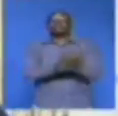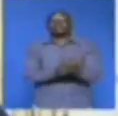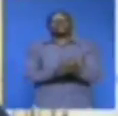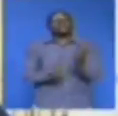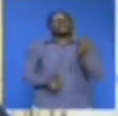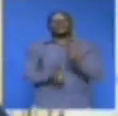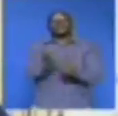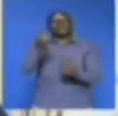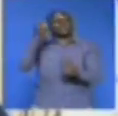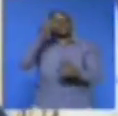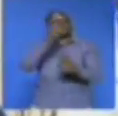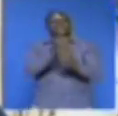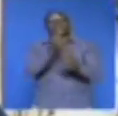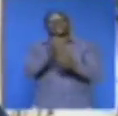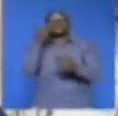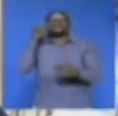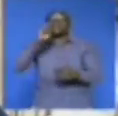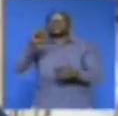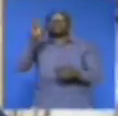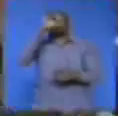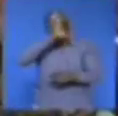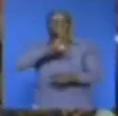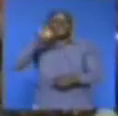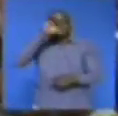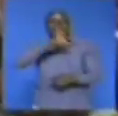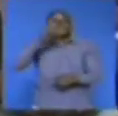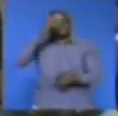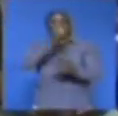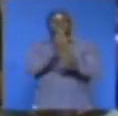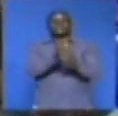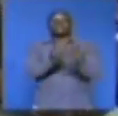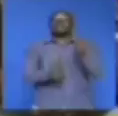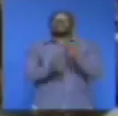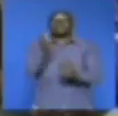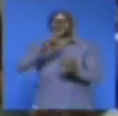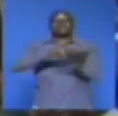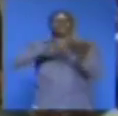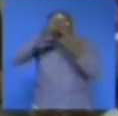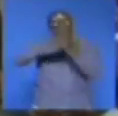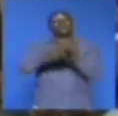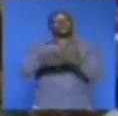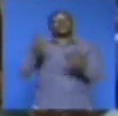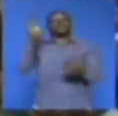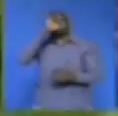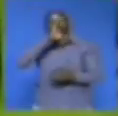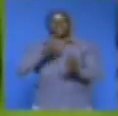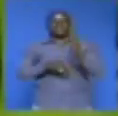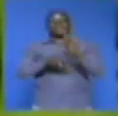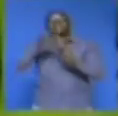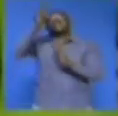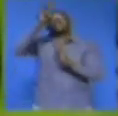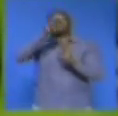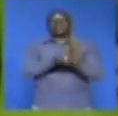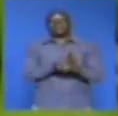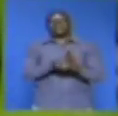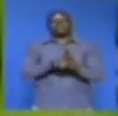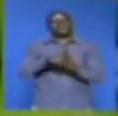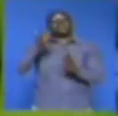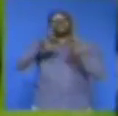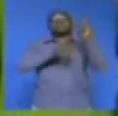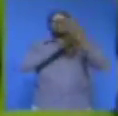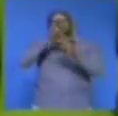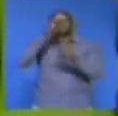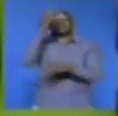méticuleuses. C'est avec elles que les chercheurs ont beaucoup plus travaillé. Le projet de recherche, développement, de régénération, de peuplement du